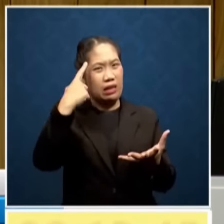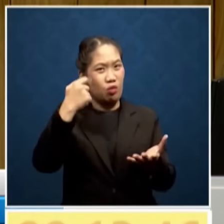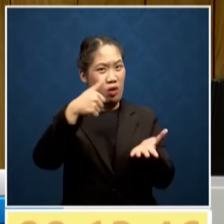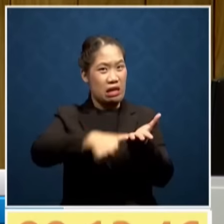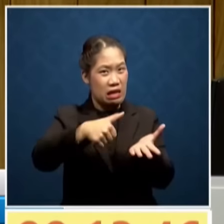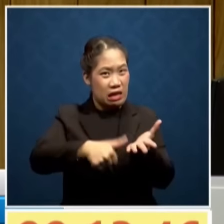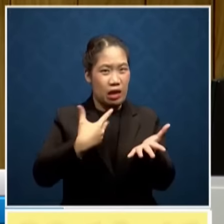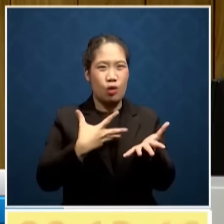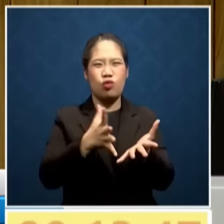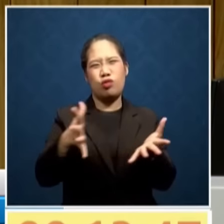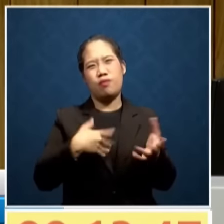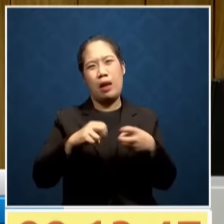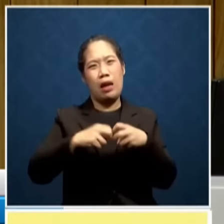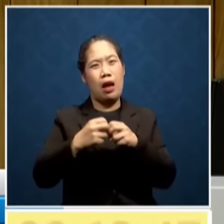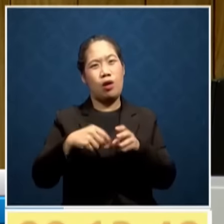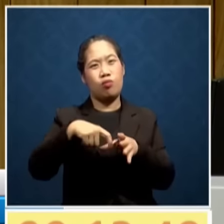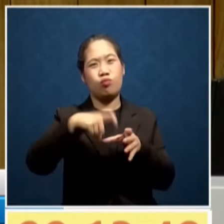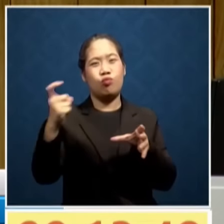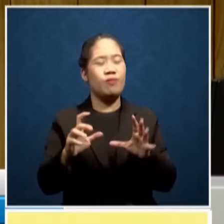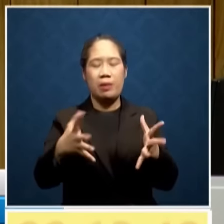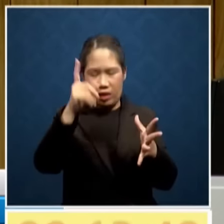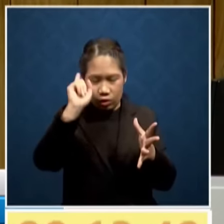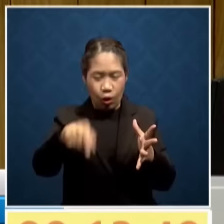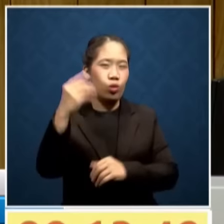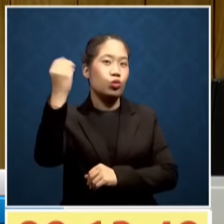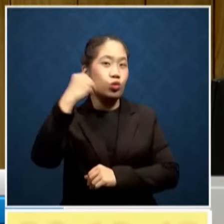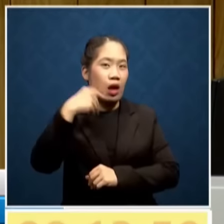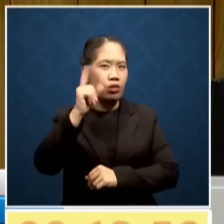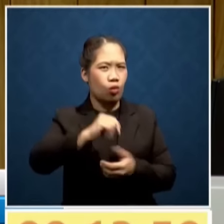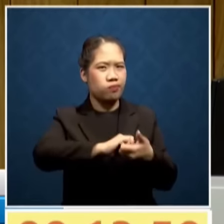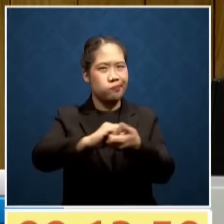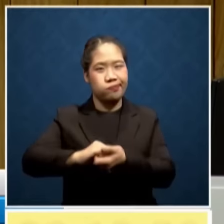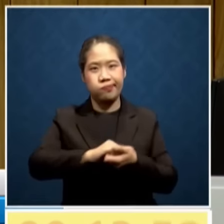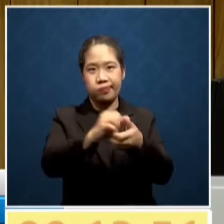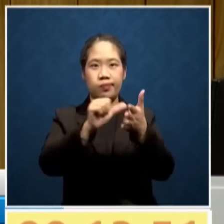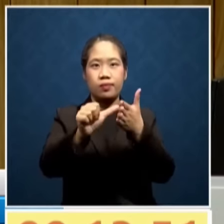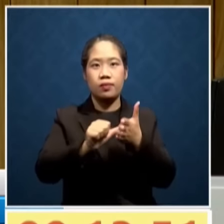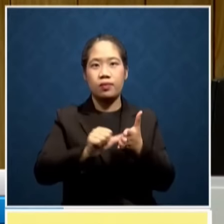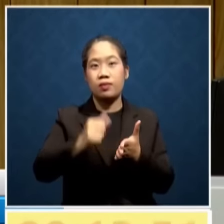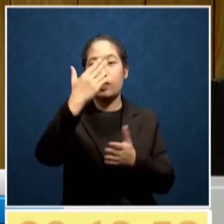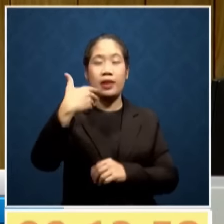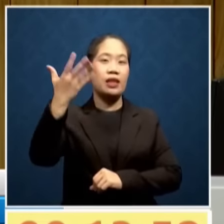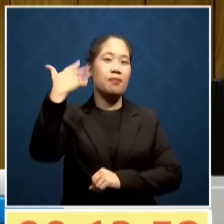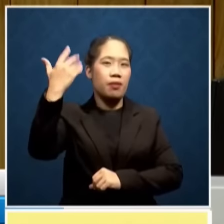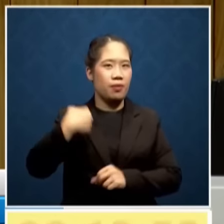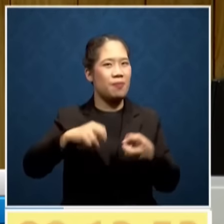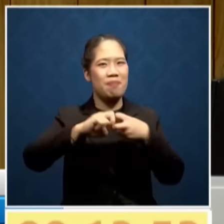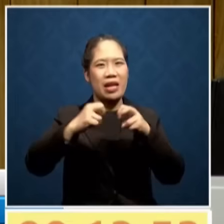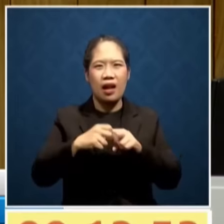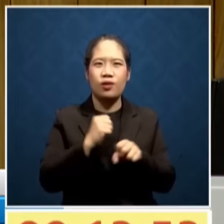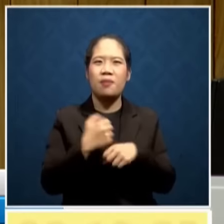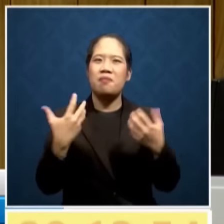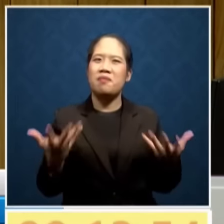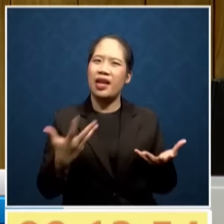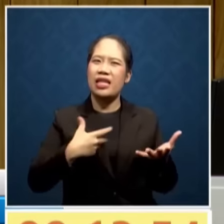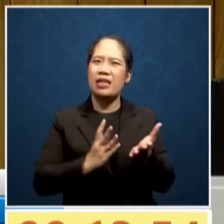เขาก็ไม่หลุดปัญหานะครับก็ต้องเรียนตรงๆว่ามันต้องแก้ทุกทางแล้วต้องร่วมมือกันทุกฝ่ายต้องถือว่าที่ผ่านมาเป็นวิกฤตแล้วทำยังไงที่จะ